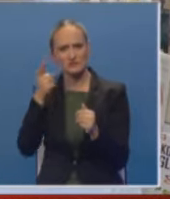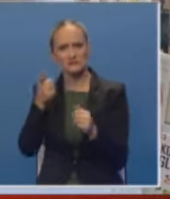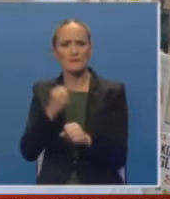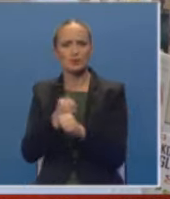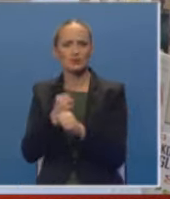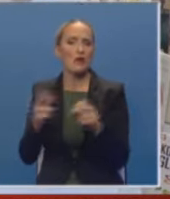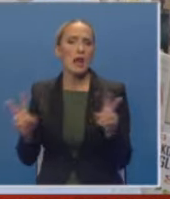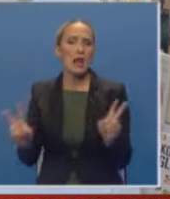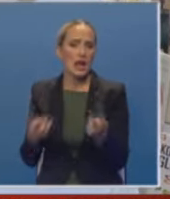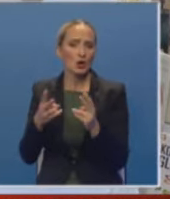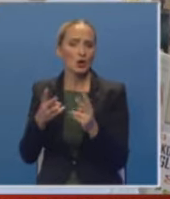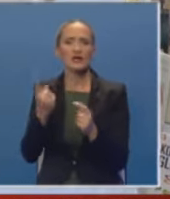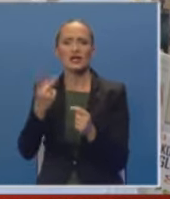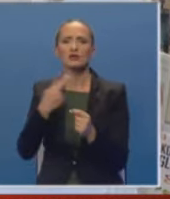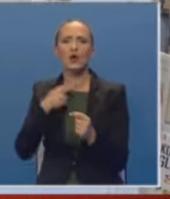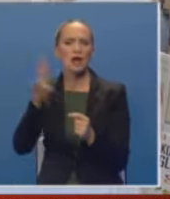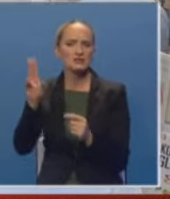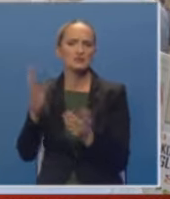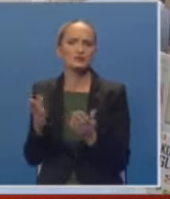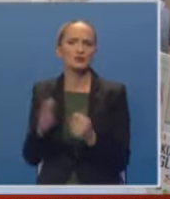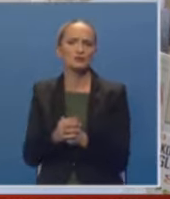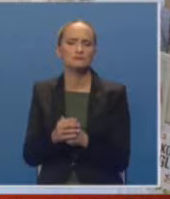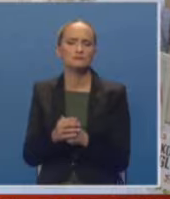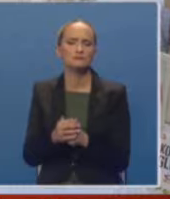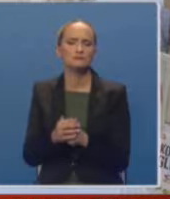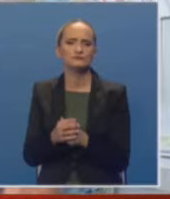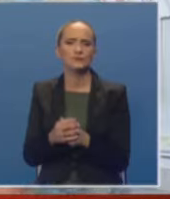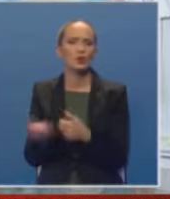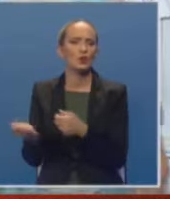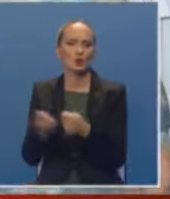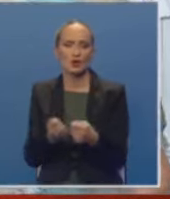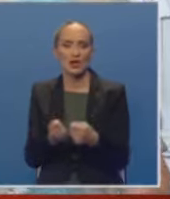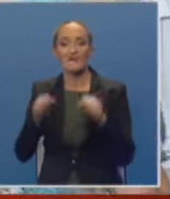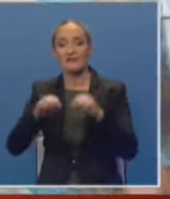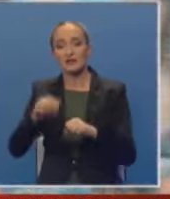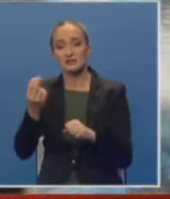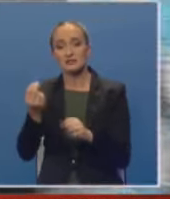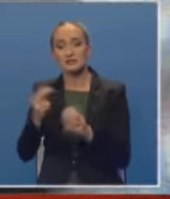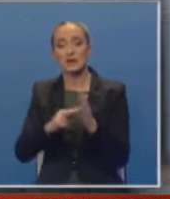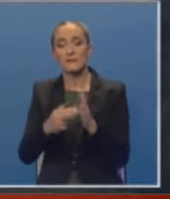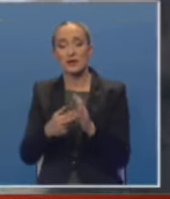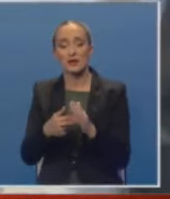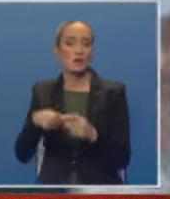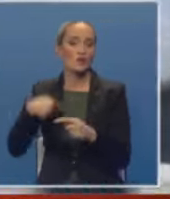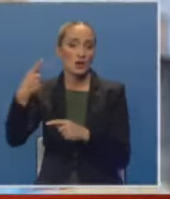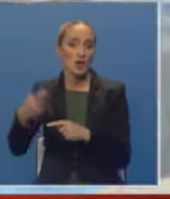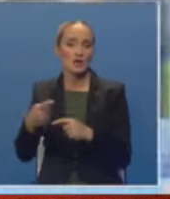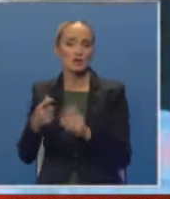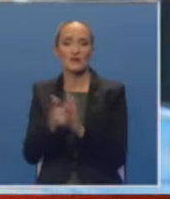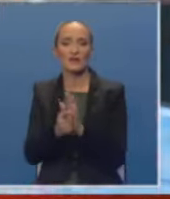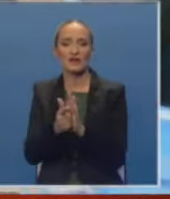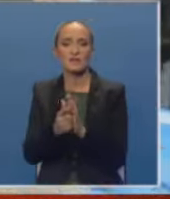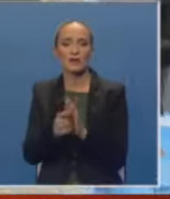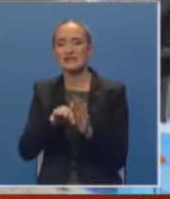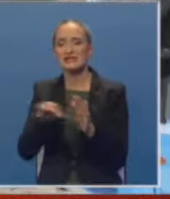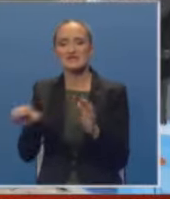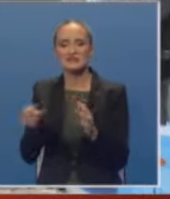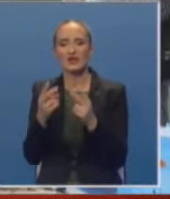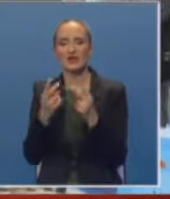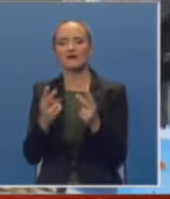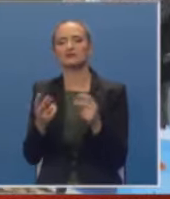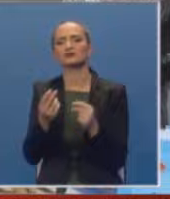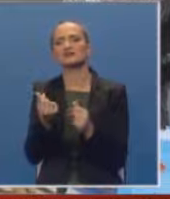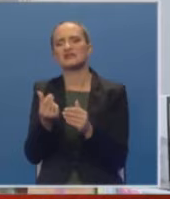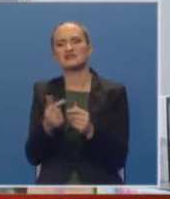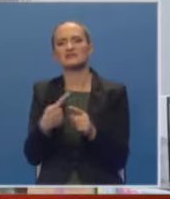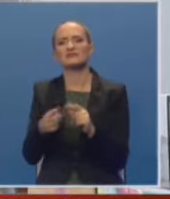posao vrlo lako i jednoglasno i jednostavno donijeli. Vlada Srpske planira da u narednom periodu izdvoji značajna